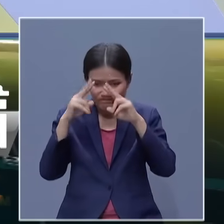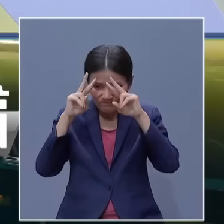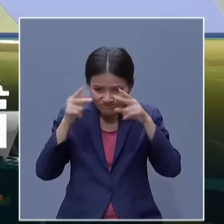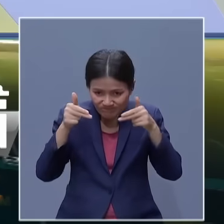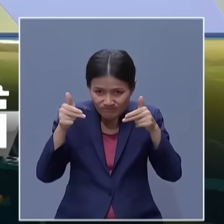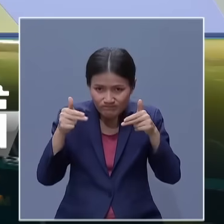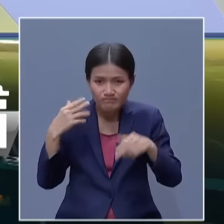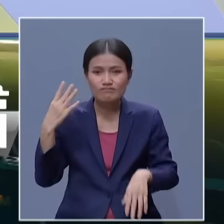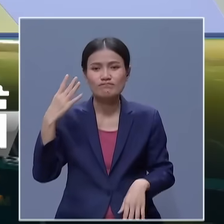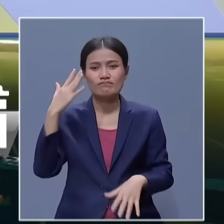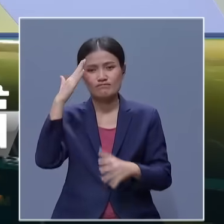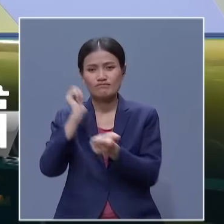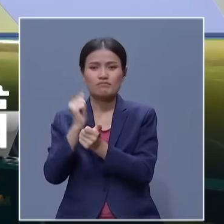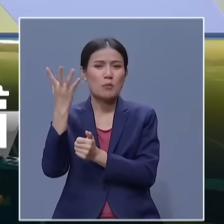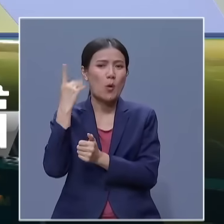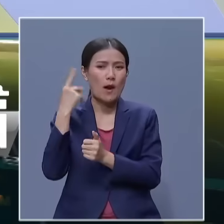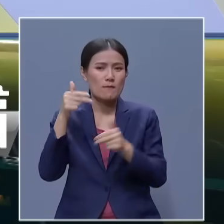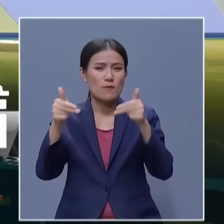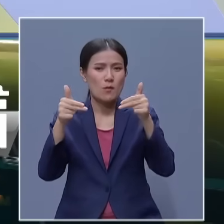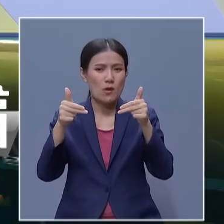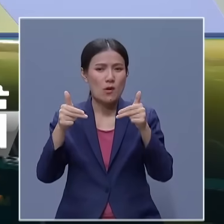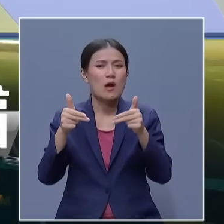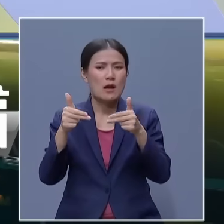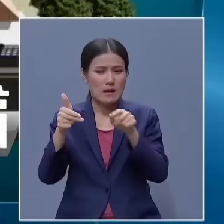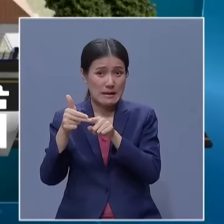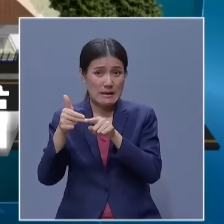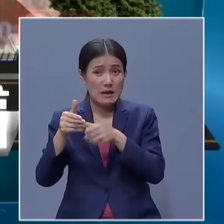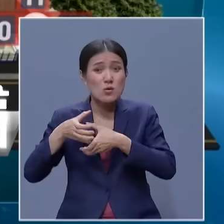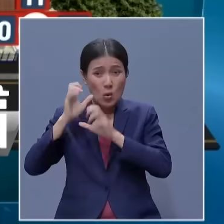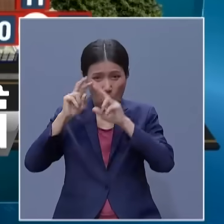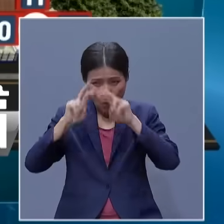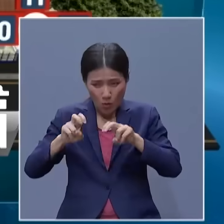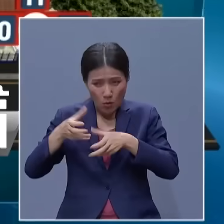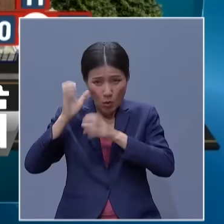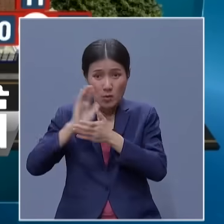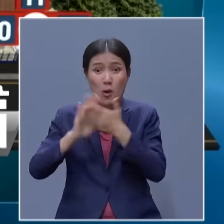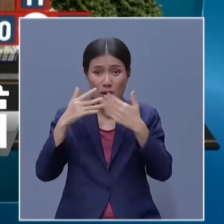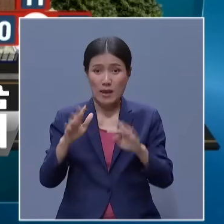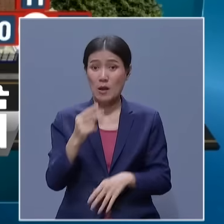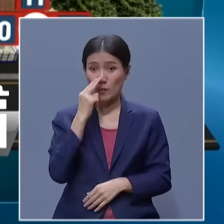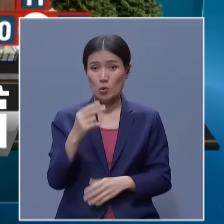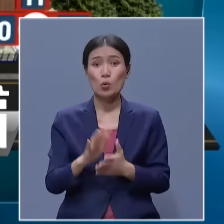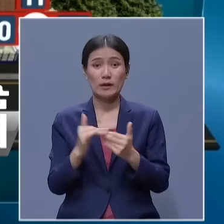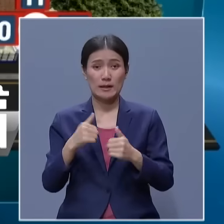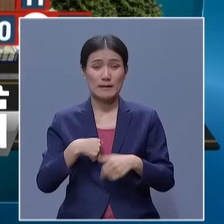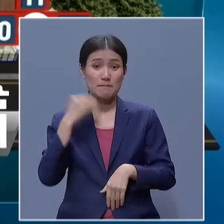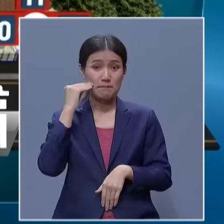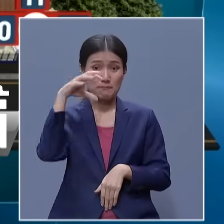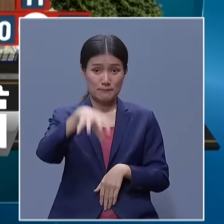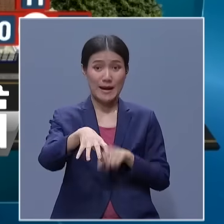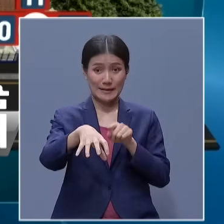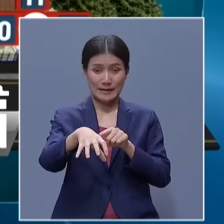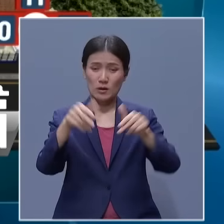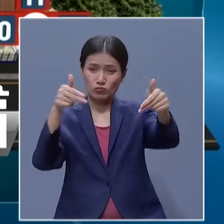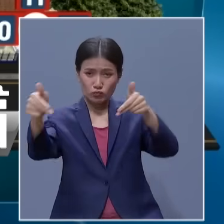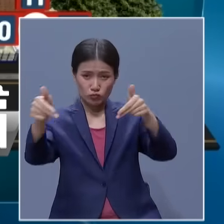ได้แล้วทีมงานลองเปิดกราฟิกอันแรกมาก่อนที่จะเห็นว่าเนี่ยครับมีกล้องทั้งหมดในสำนักงานนะครับ